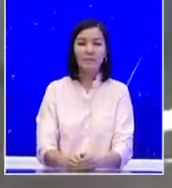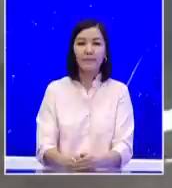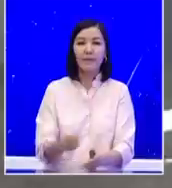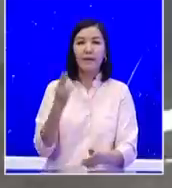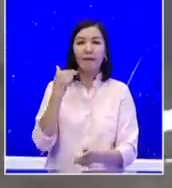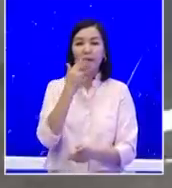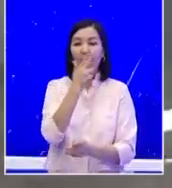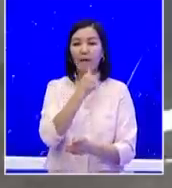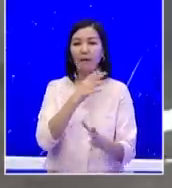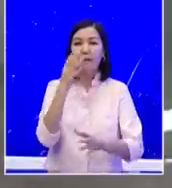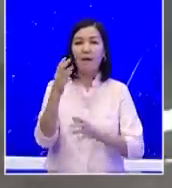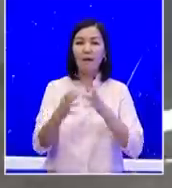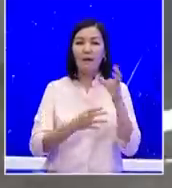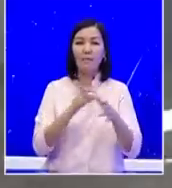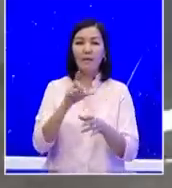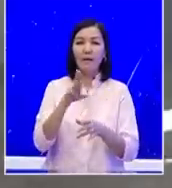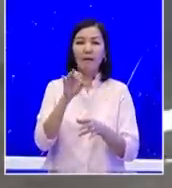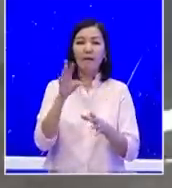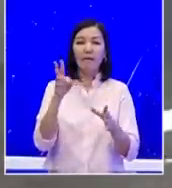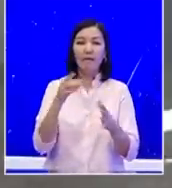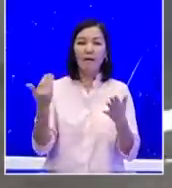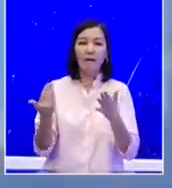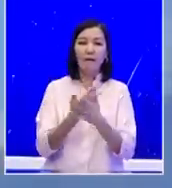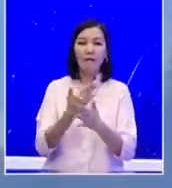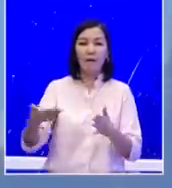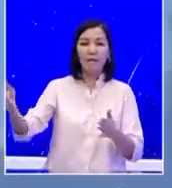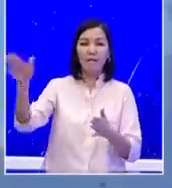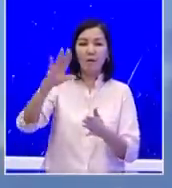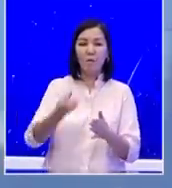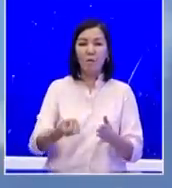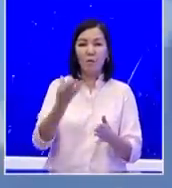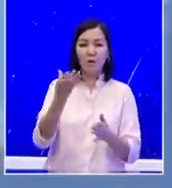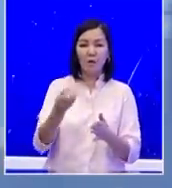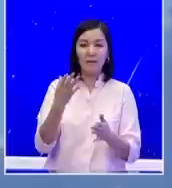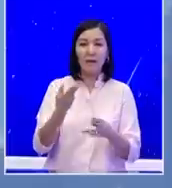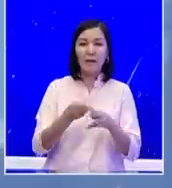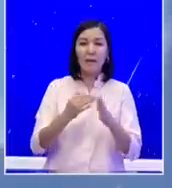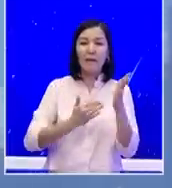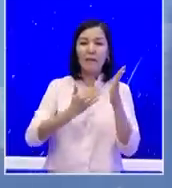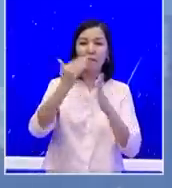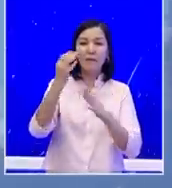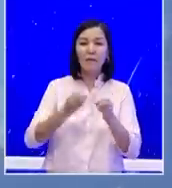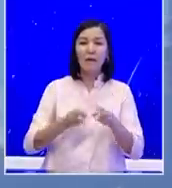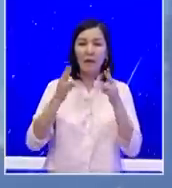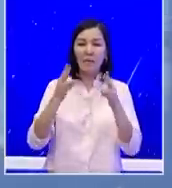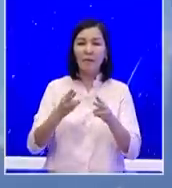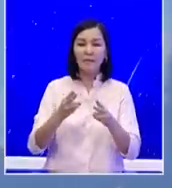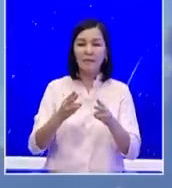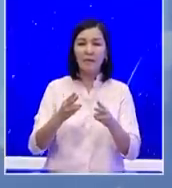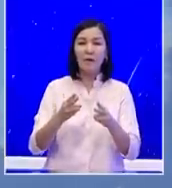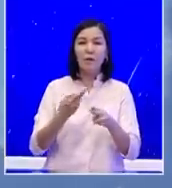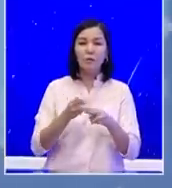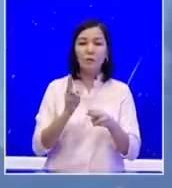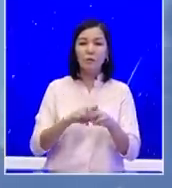Италияда бүкіл әлемге әйгілі Этна жанартауы қайта оянды. Ол Еуропадағы ең биігі, әрі ең қауіптісі болып саналады. Осы